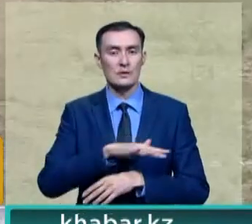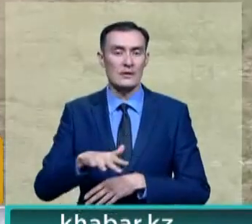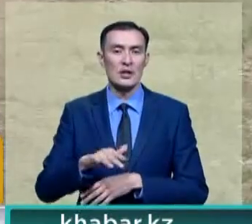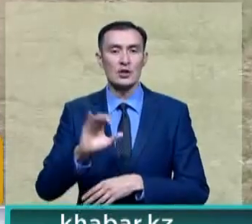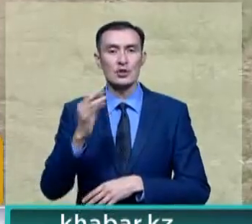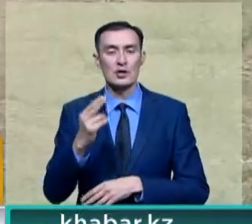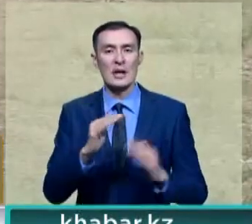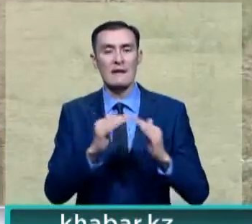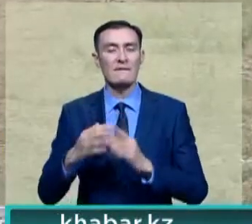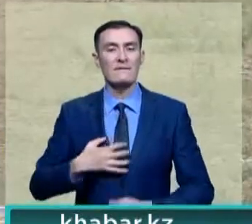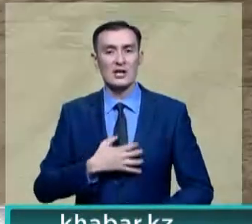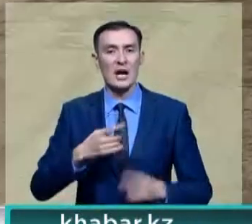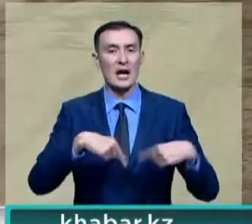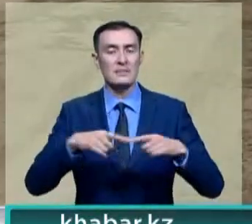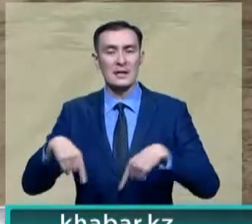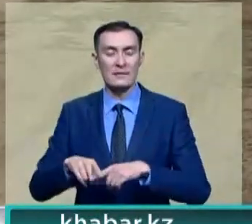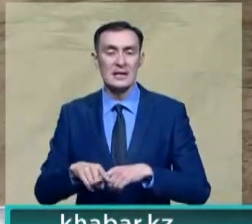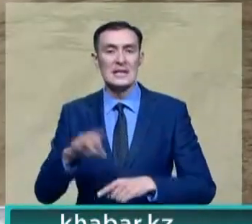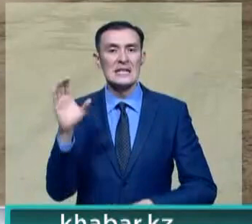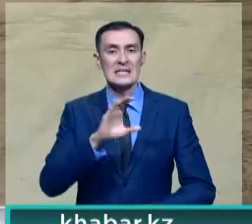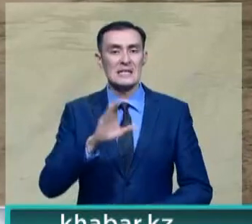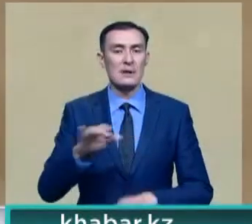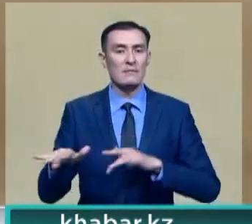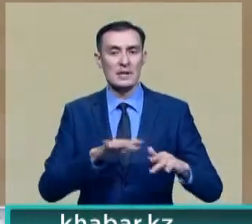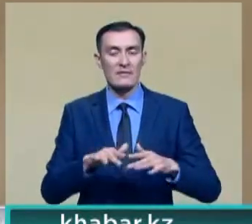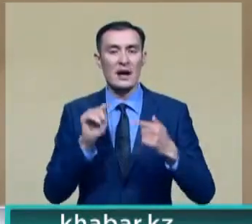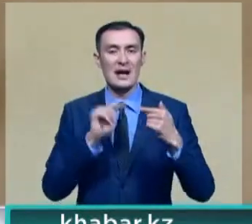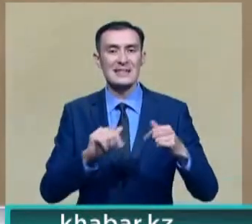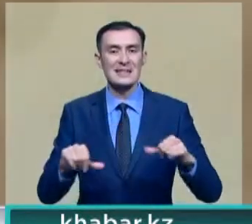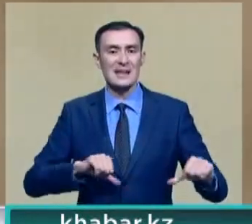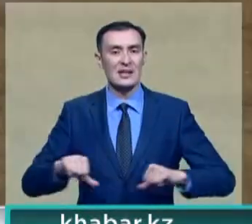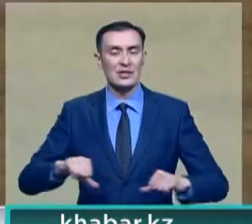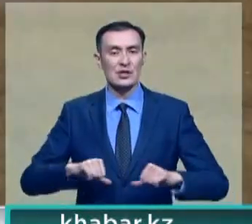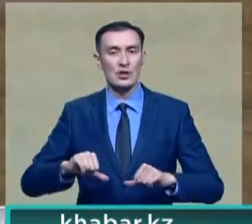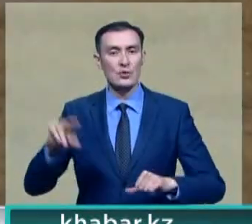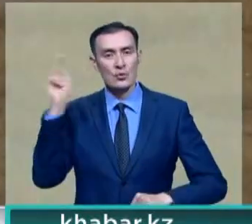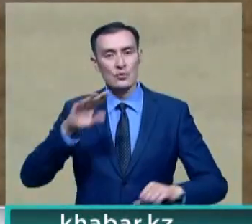дезинфекцию местности и социально значимых объектов. В сентябре прошли антитеррористические учения.